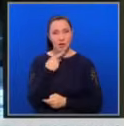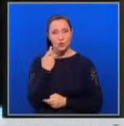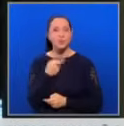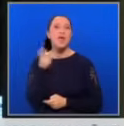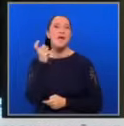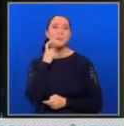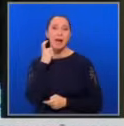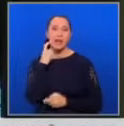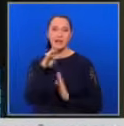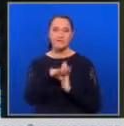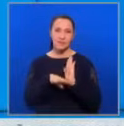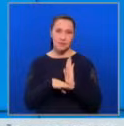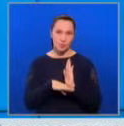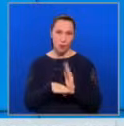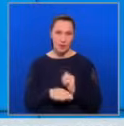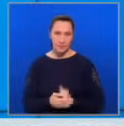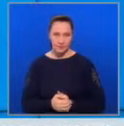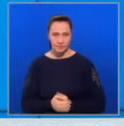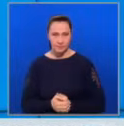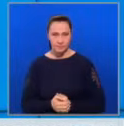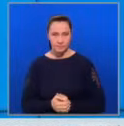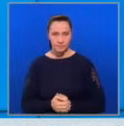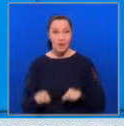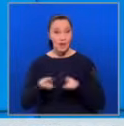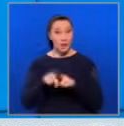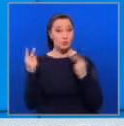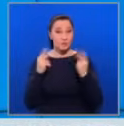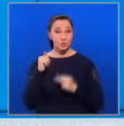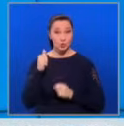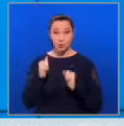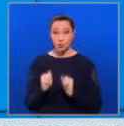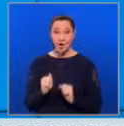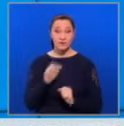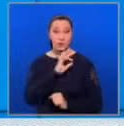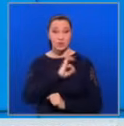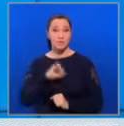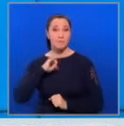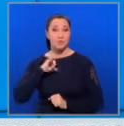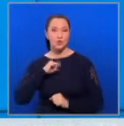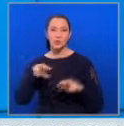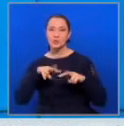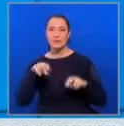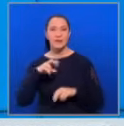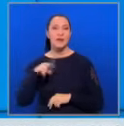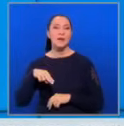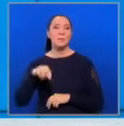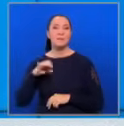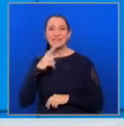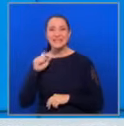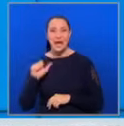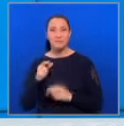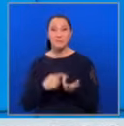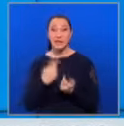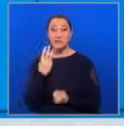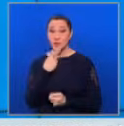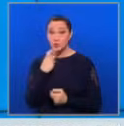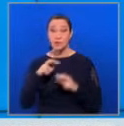бакалавърски програми и както разбрахте утре се очакват резултатите от международното изследване пиза на всеки